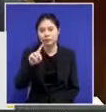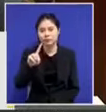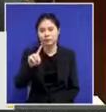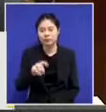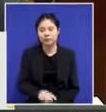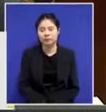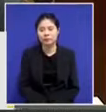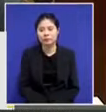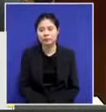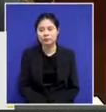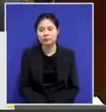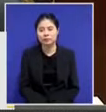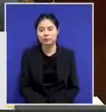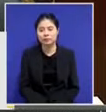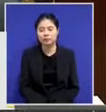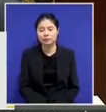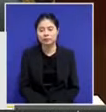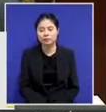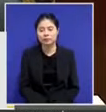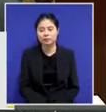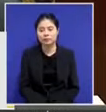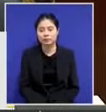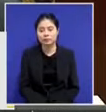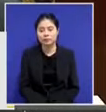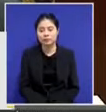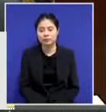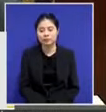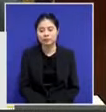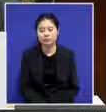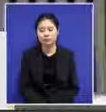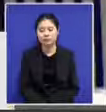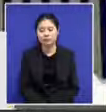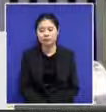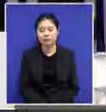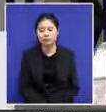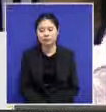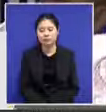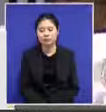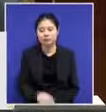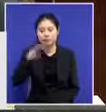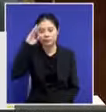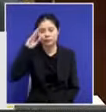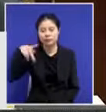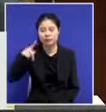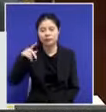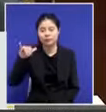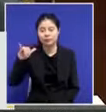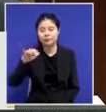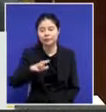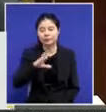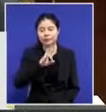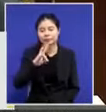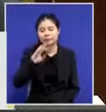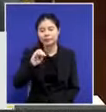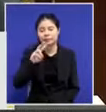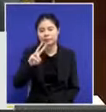741นายอุปกิจปาจาริยางกูล พลเอกประยุทธ์จันทร์โอชาครับ 742พลเอกอู๊ดเบื้องบ